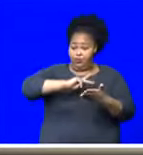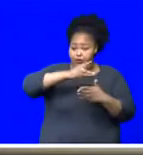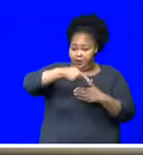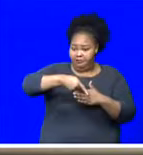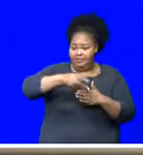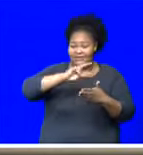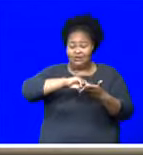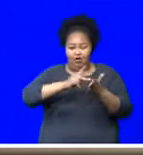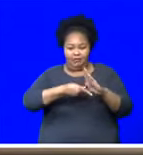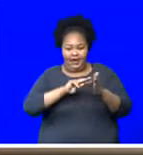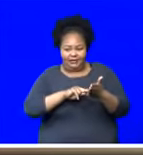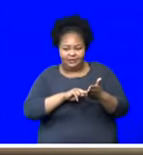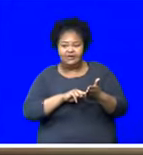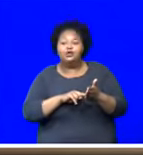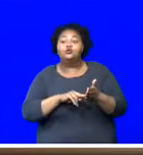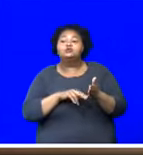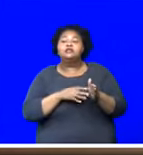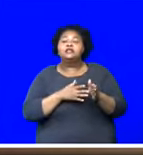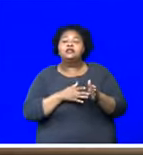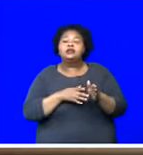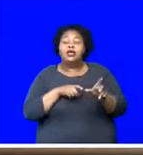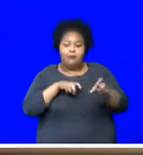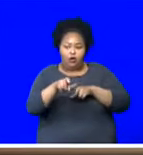sokuthi sibuyise imidlalo.